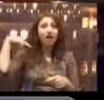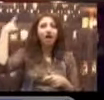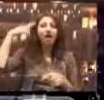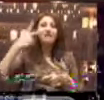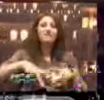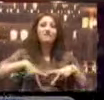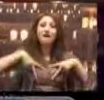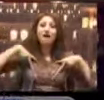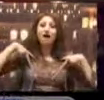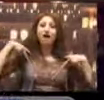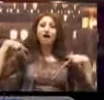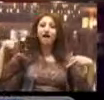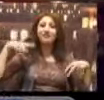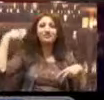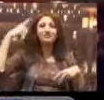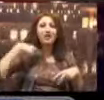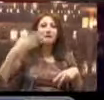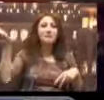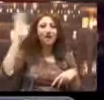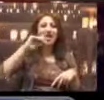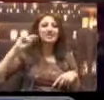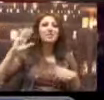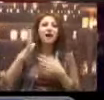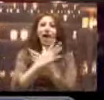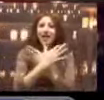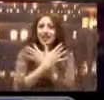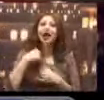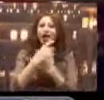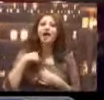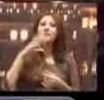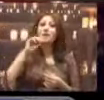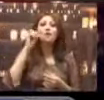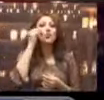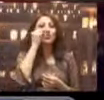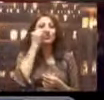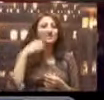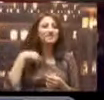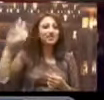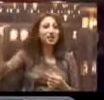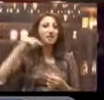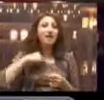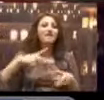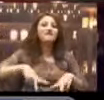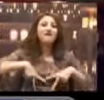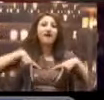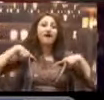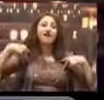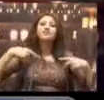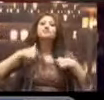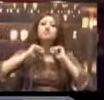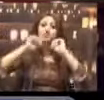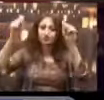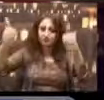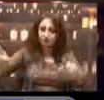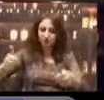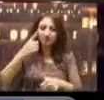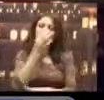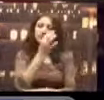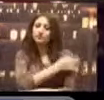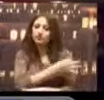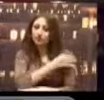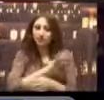انا عادل امام اللي جاي، وانا نور الشريف اللي جاي، وانا خلاص. ورحت على الاساس ده وعملت التست،